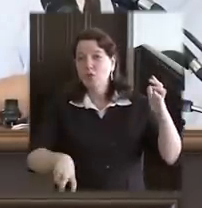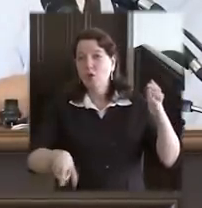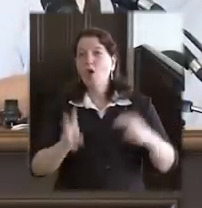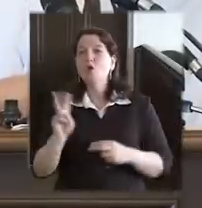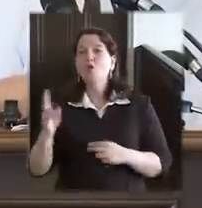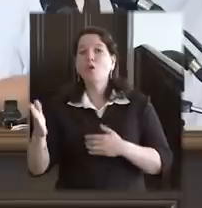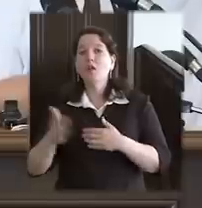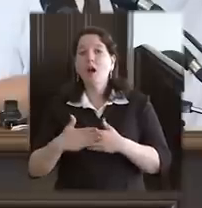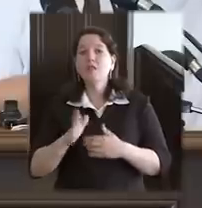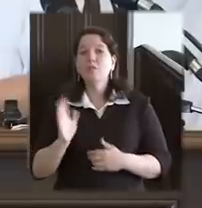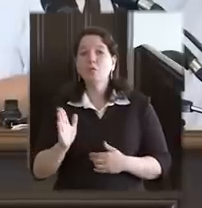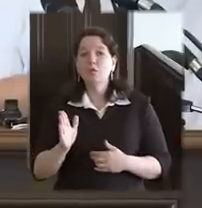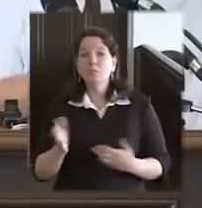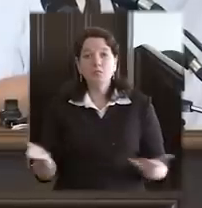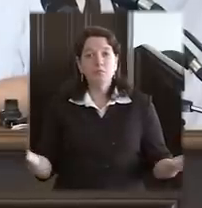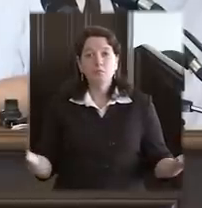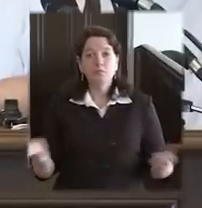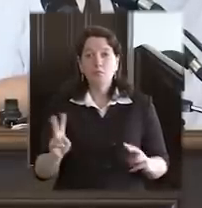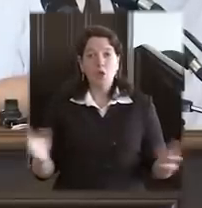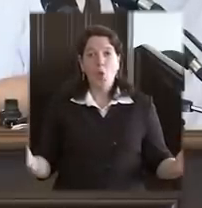Кто меня накажет? Интересно.